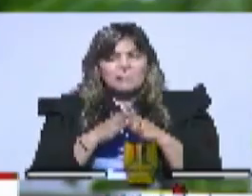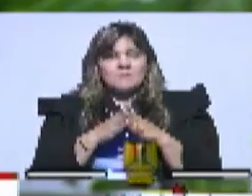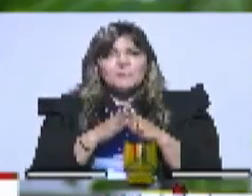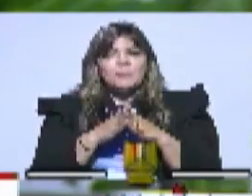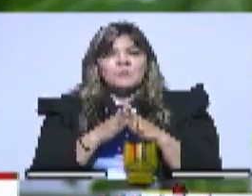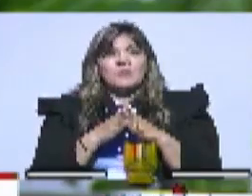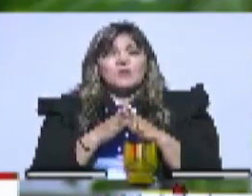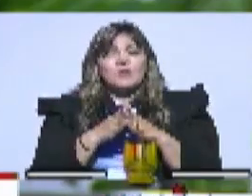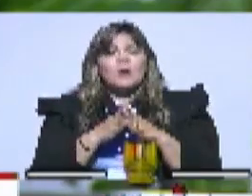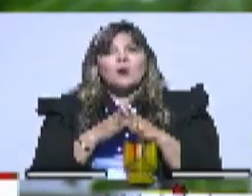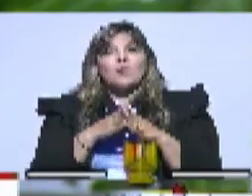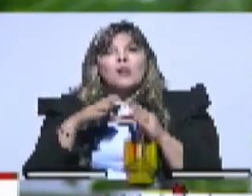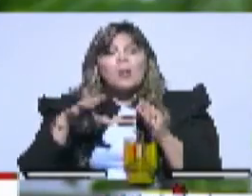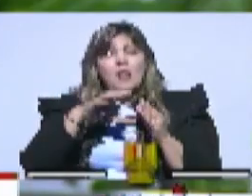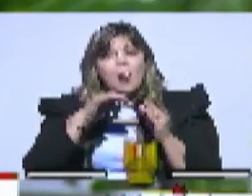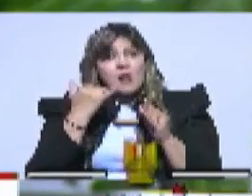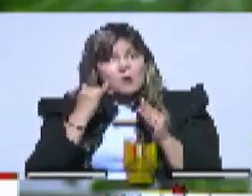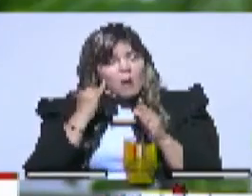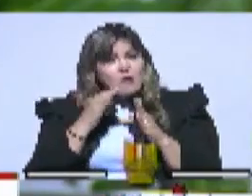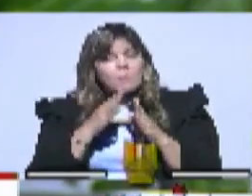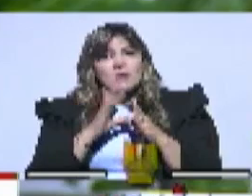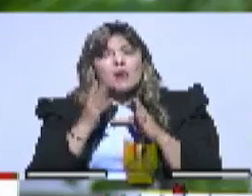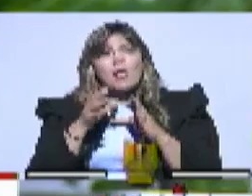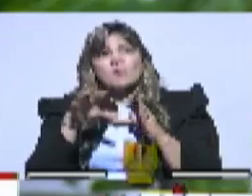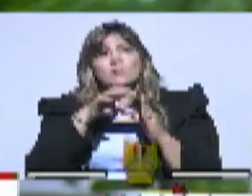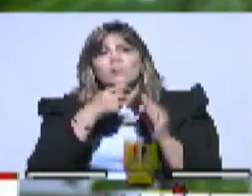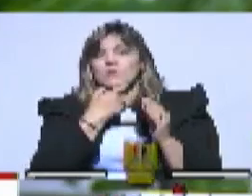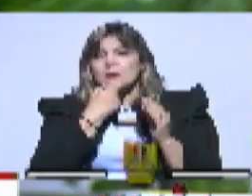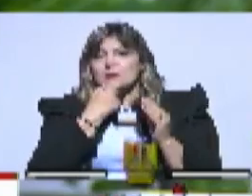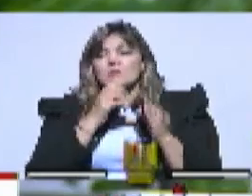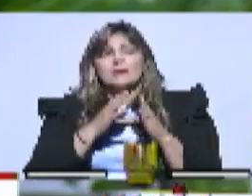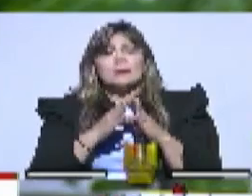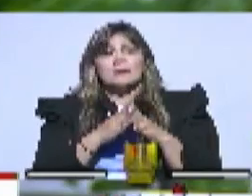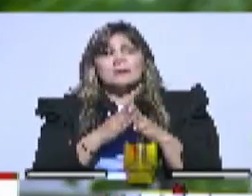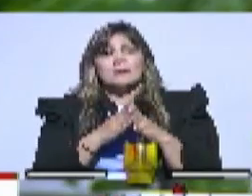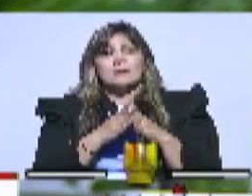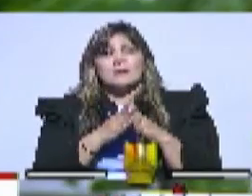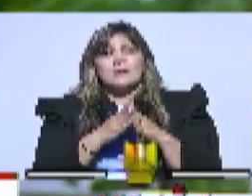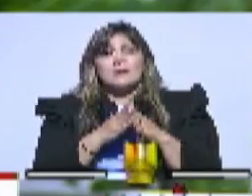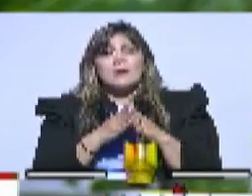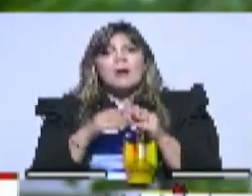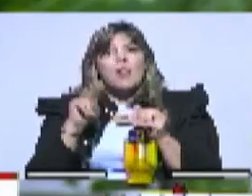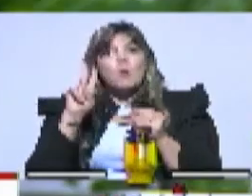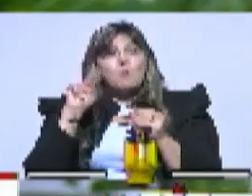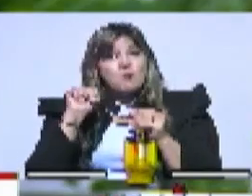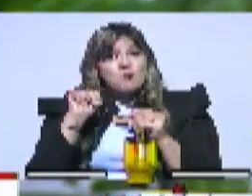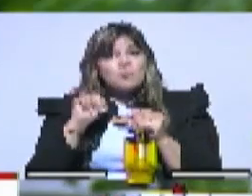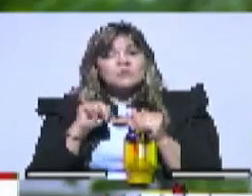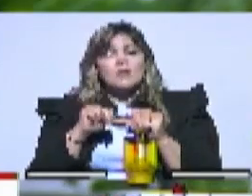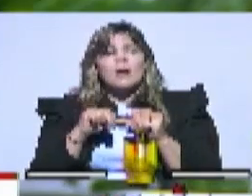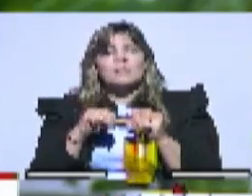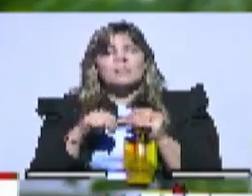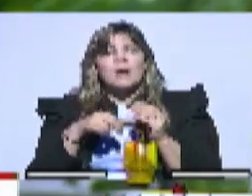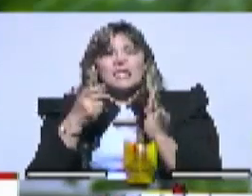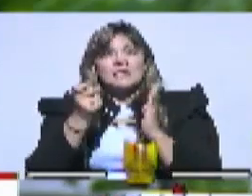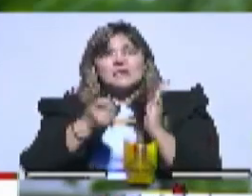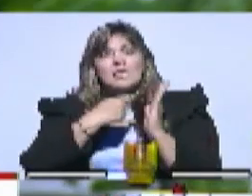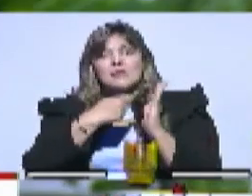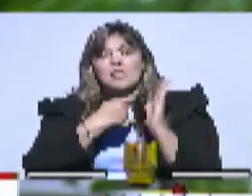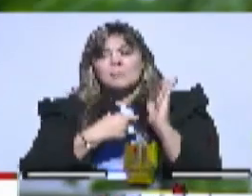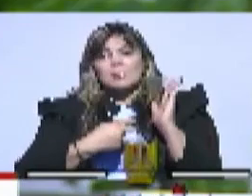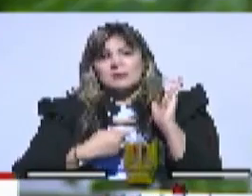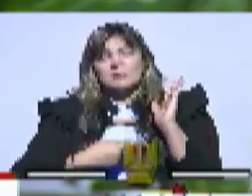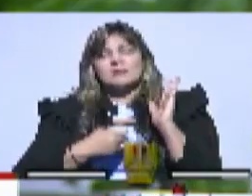دول سواء عربية أو أجنبية. الأمم المتحدة نعت أمير